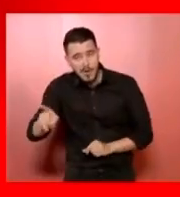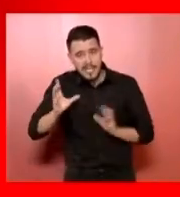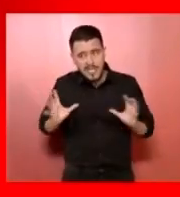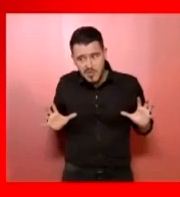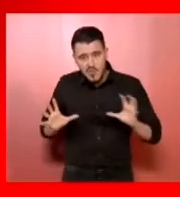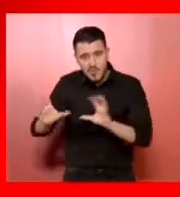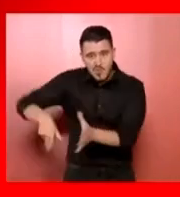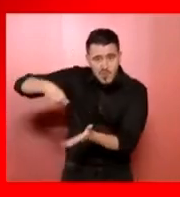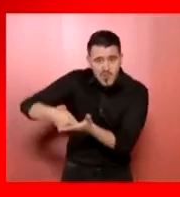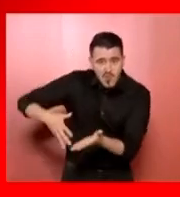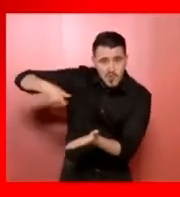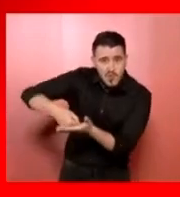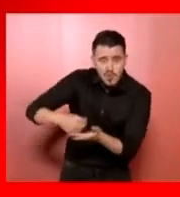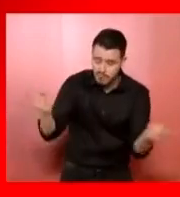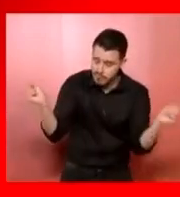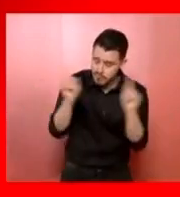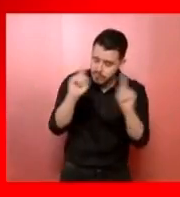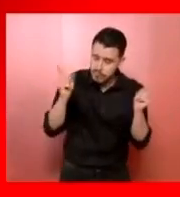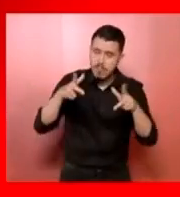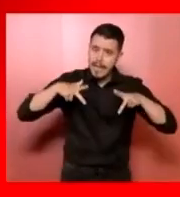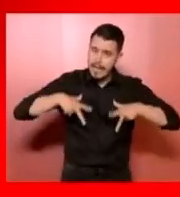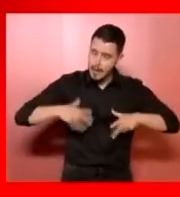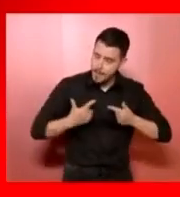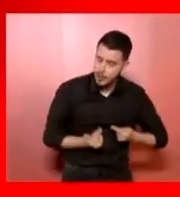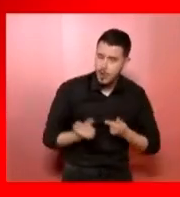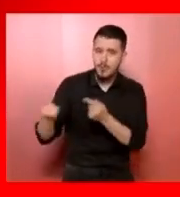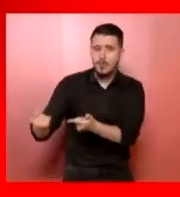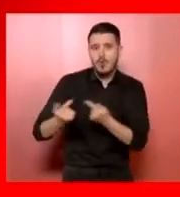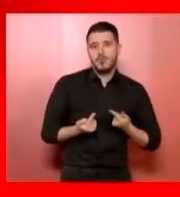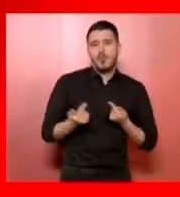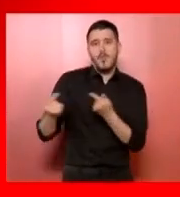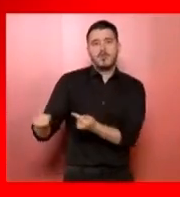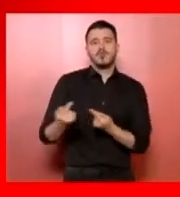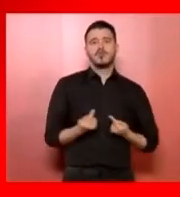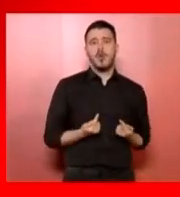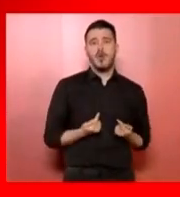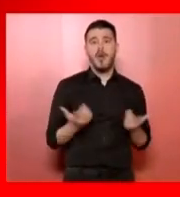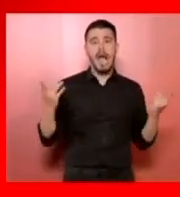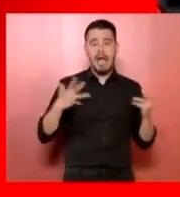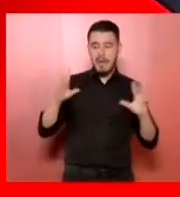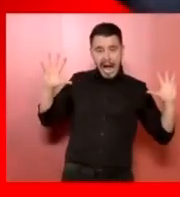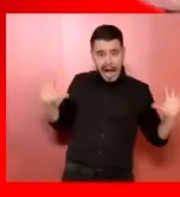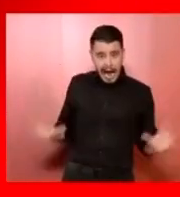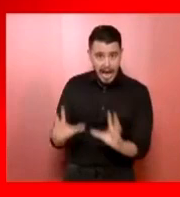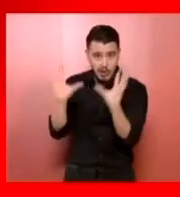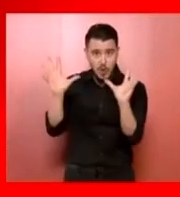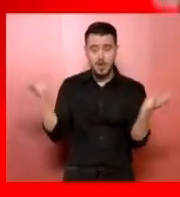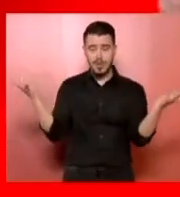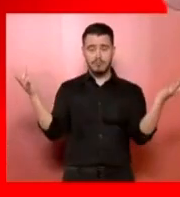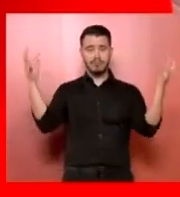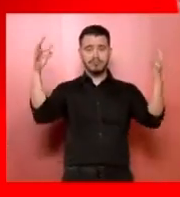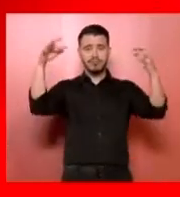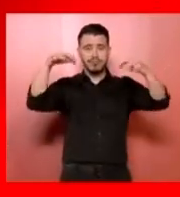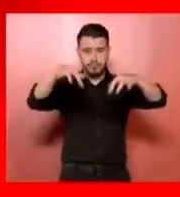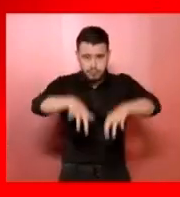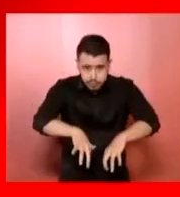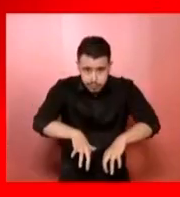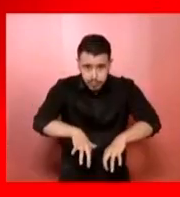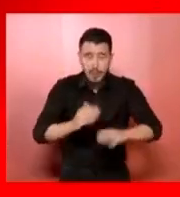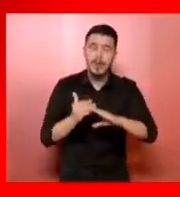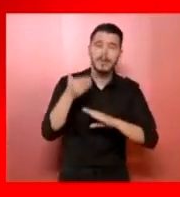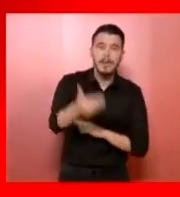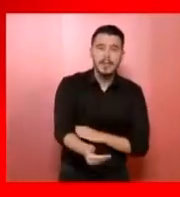το χρηματοπιστωτικό σύστημα. Γιατί αν δεν το κάνουμε αυτό, θα βουλιάξουμε και θα έχουμε και νέα χρέη και